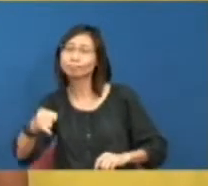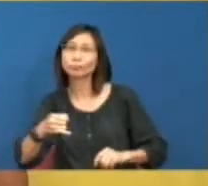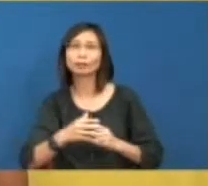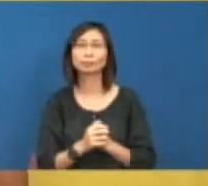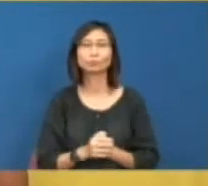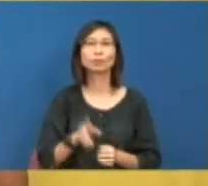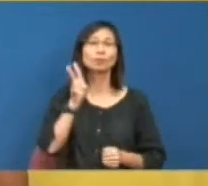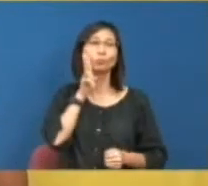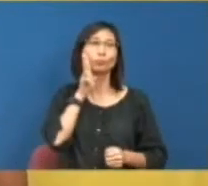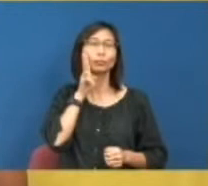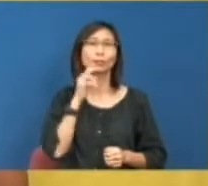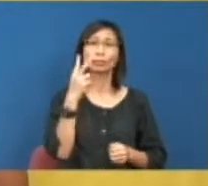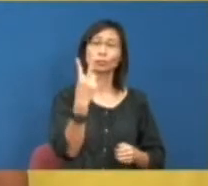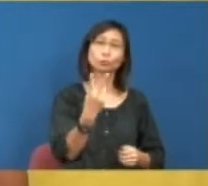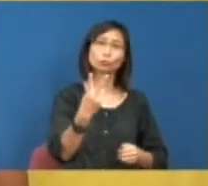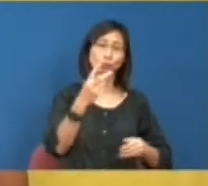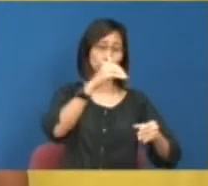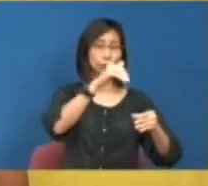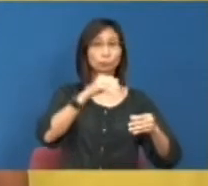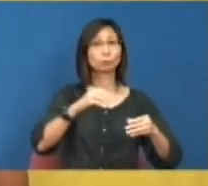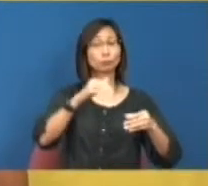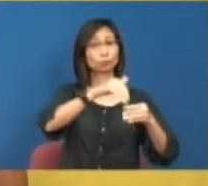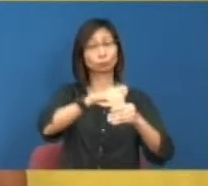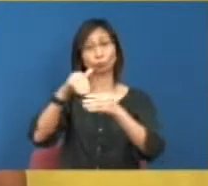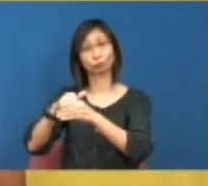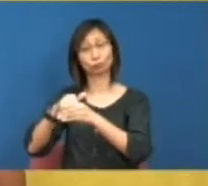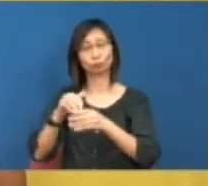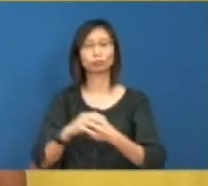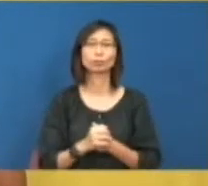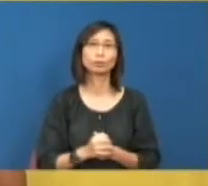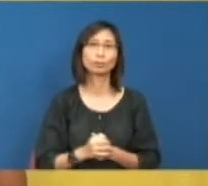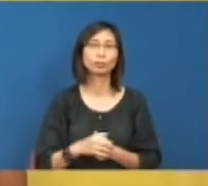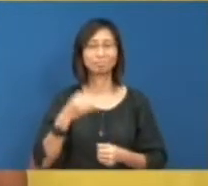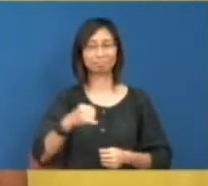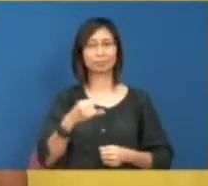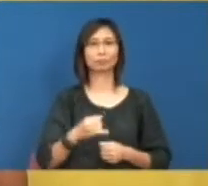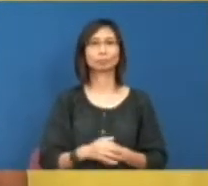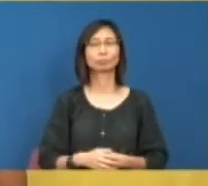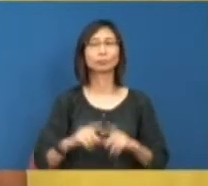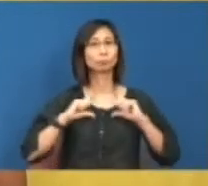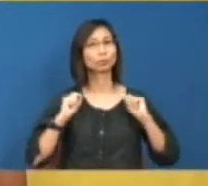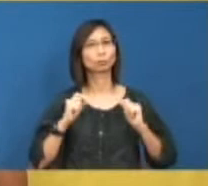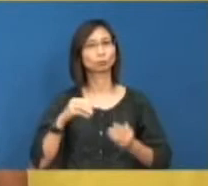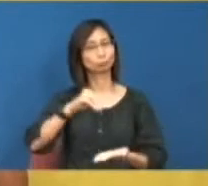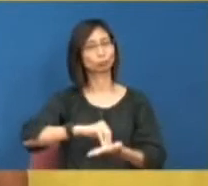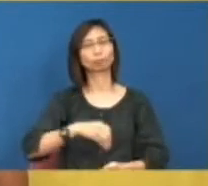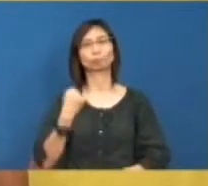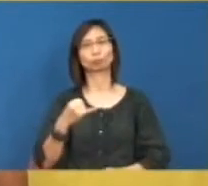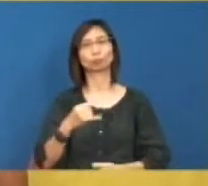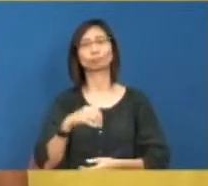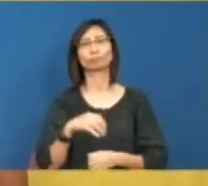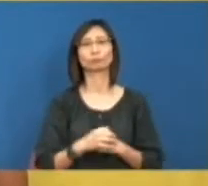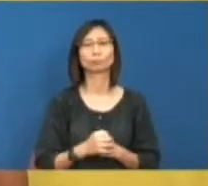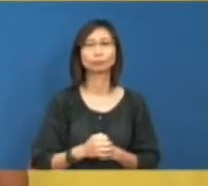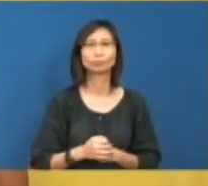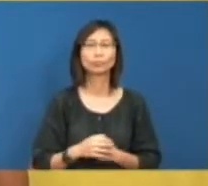啊，即係一個哪個啊，佢就唔做啦。或者有啲阿爺都話：哦，冇乜所謂啦，你做咪做咯，做得好啲啦，係咪？或者做